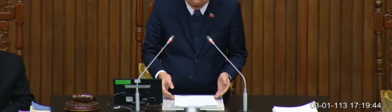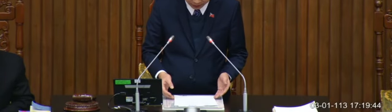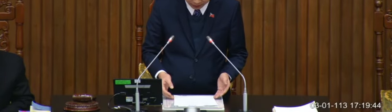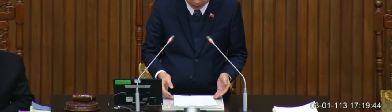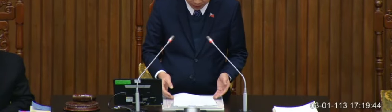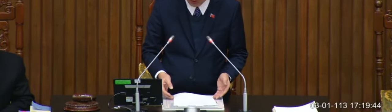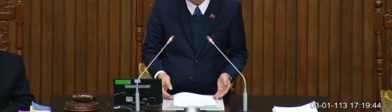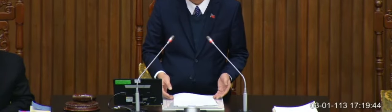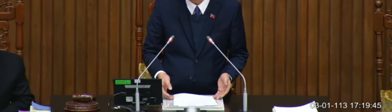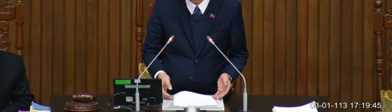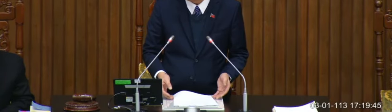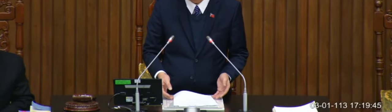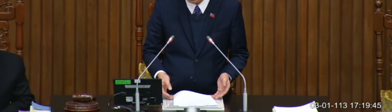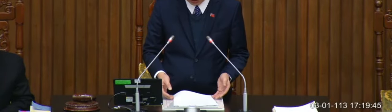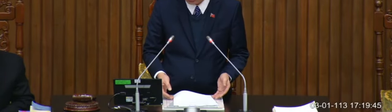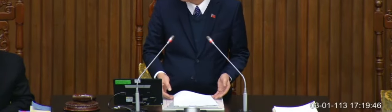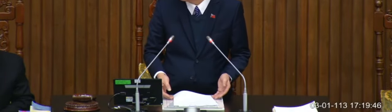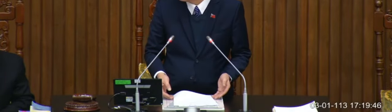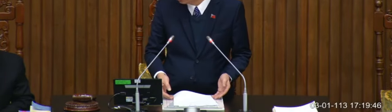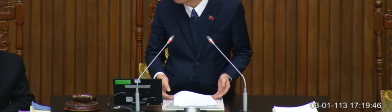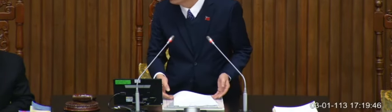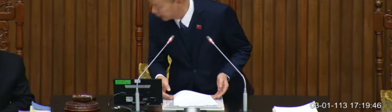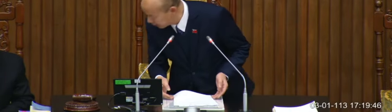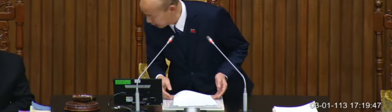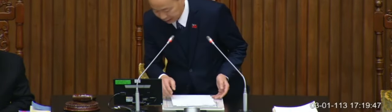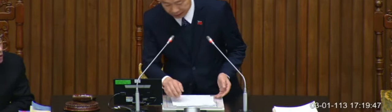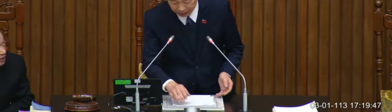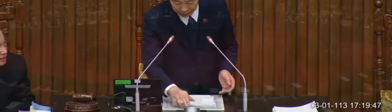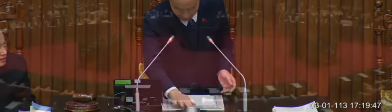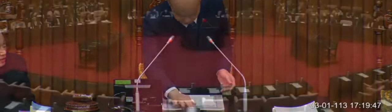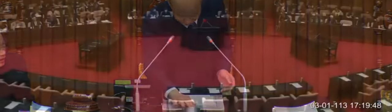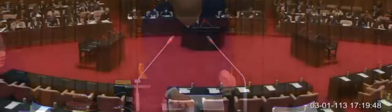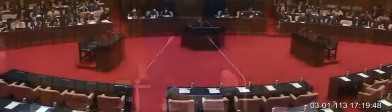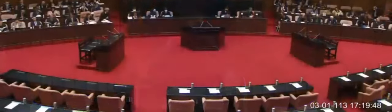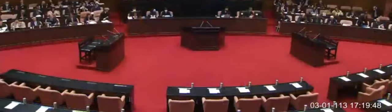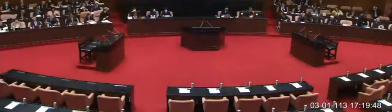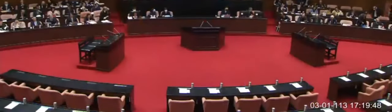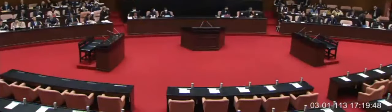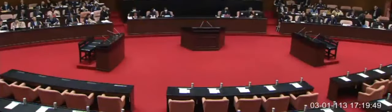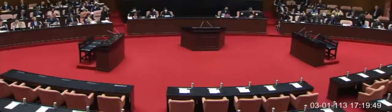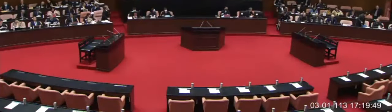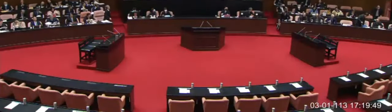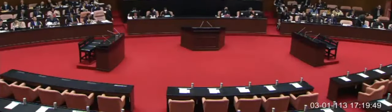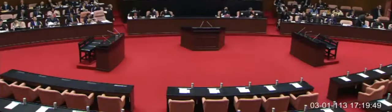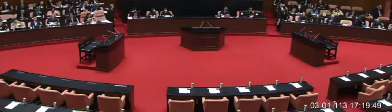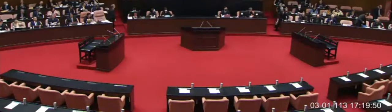方针及施政报告之咨询。现在休会。 休息。 啊，现在休息。